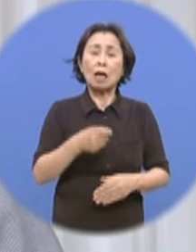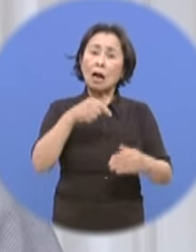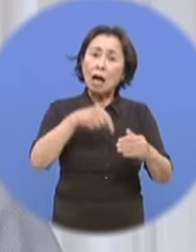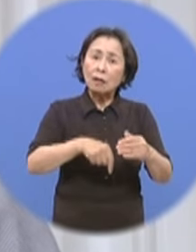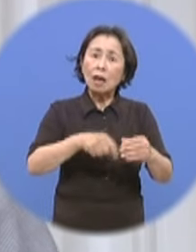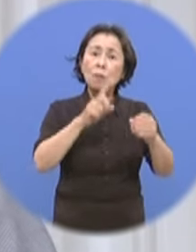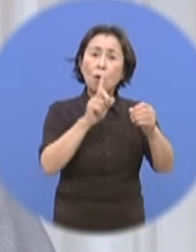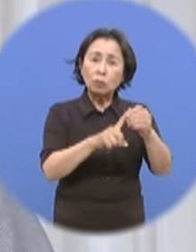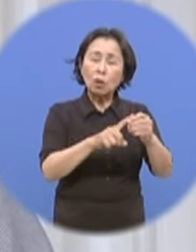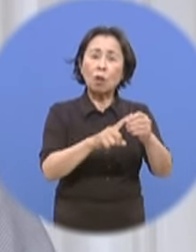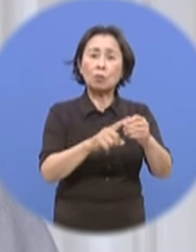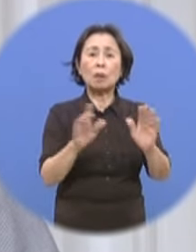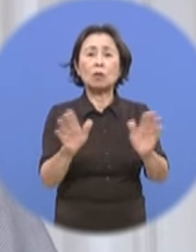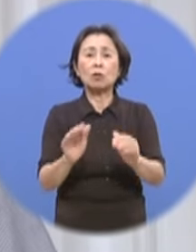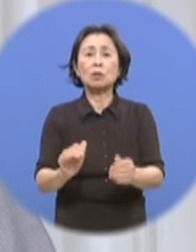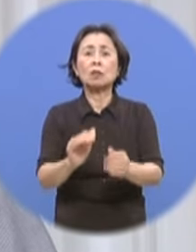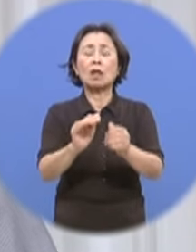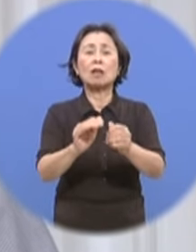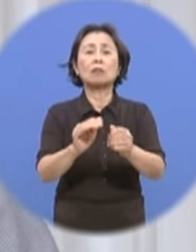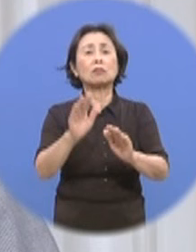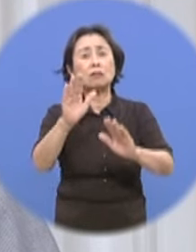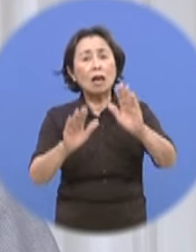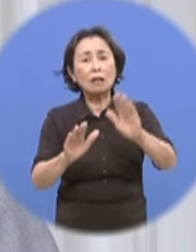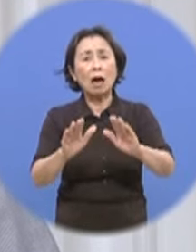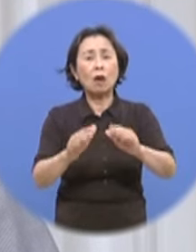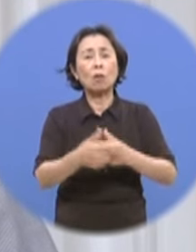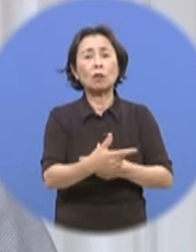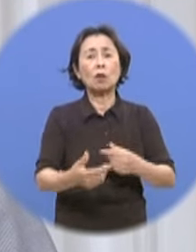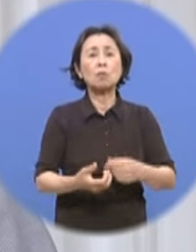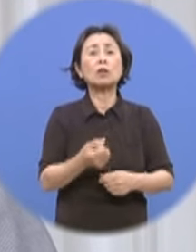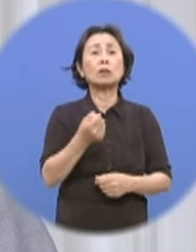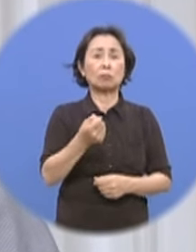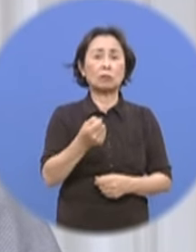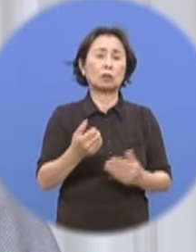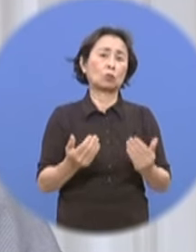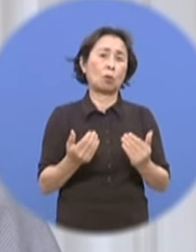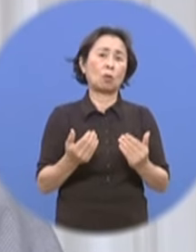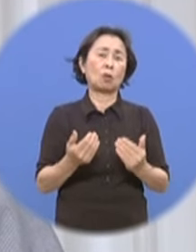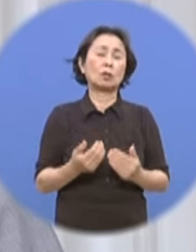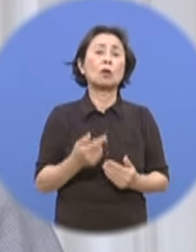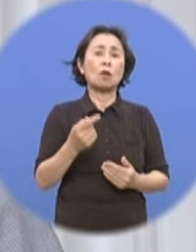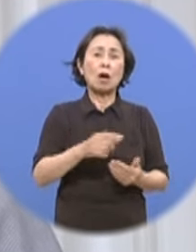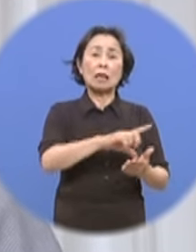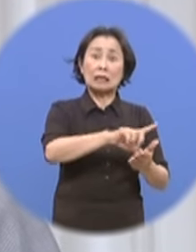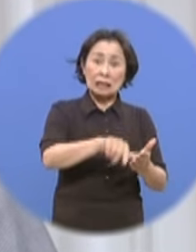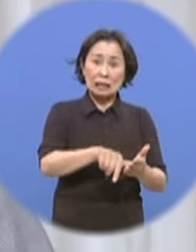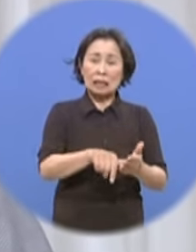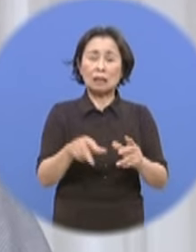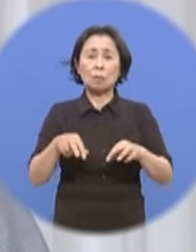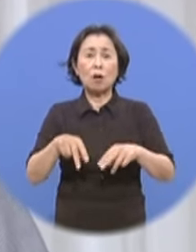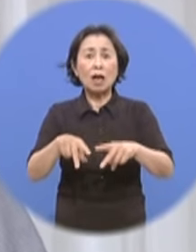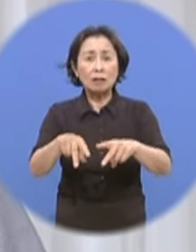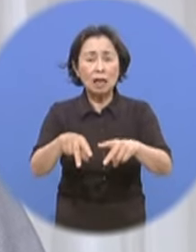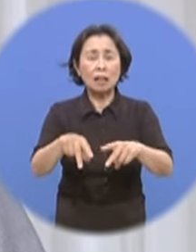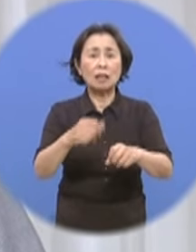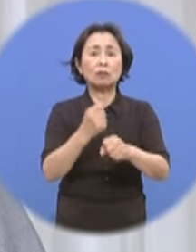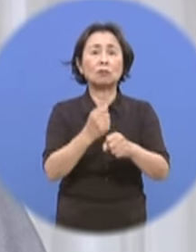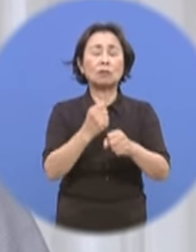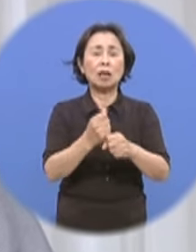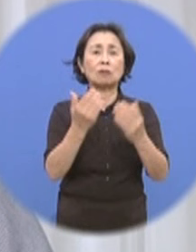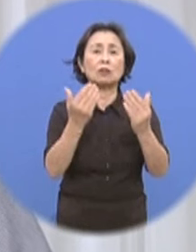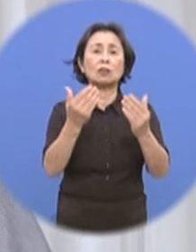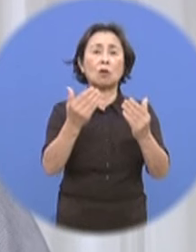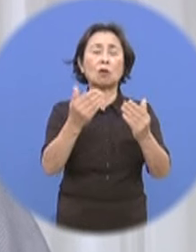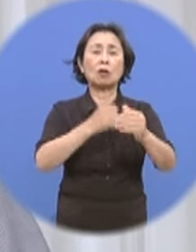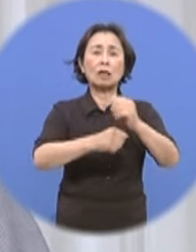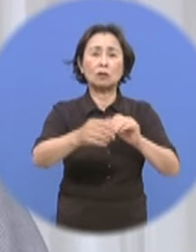姿っていうのを共有してもらってでそれをやっぱり地域とのそのボランティアでねあの作っていく事業の活動につげていって欲しいんですよ